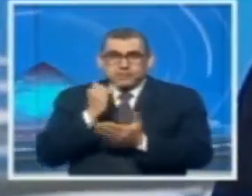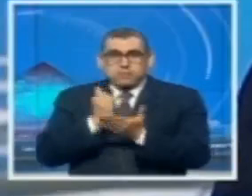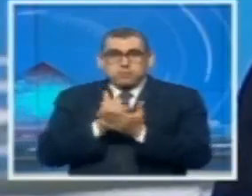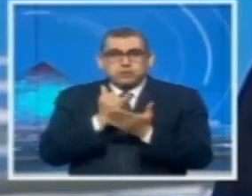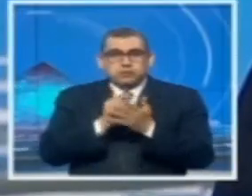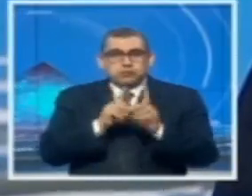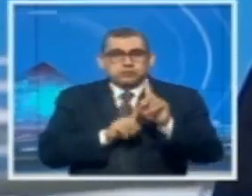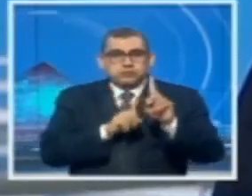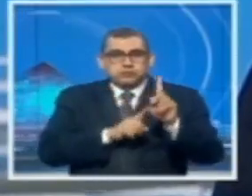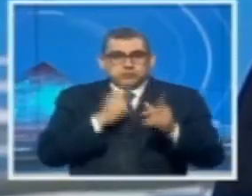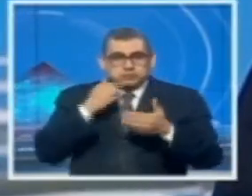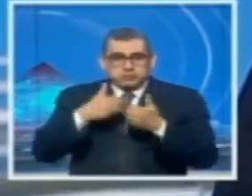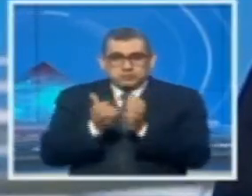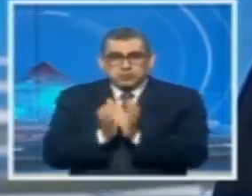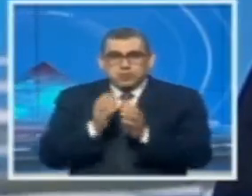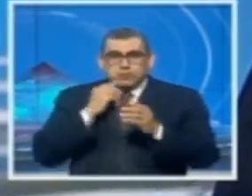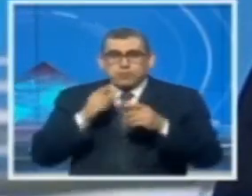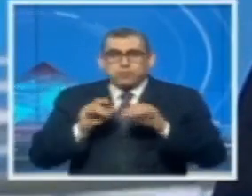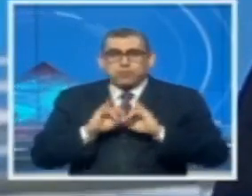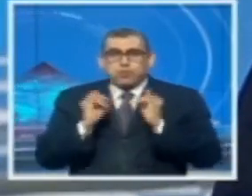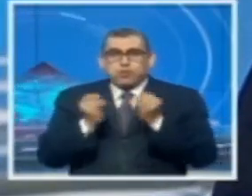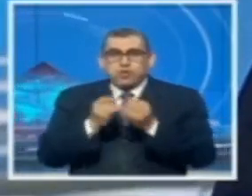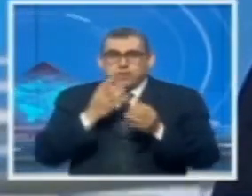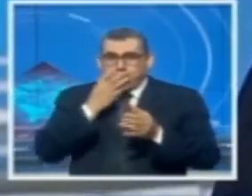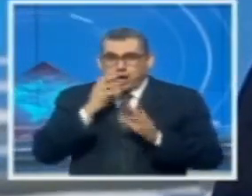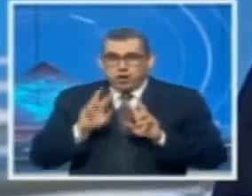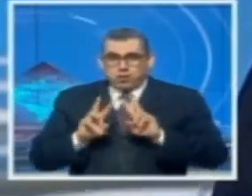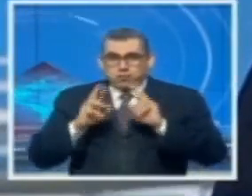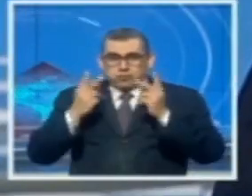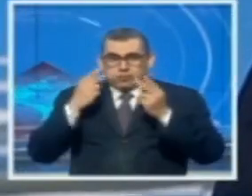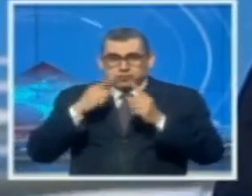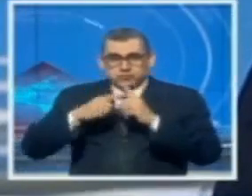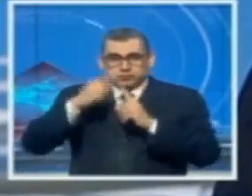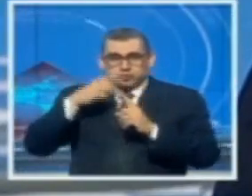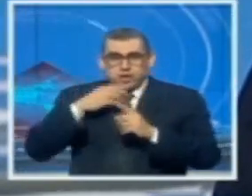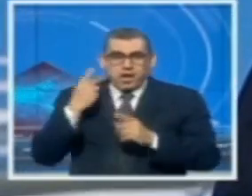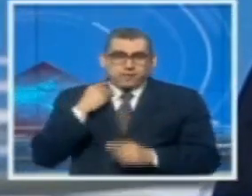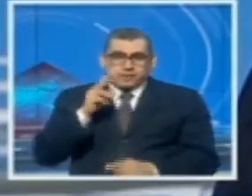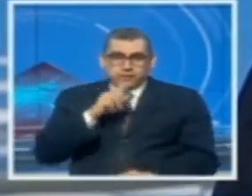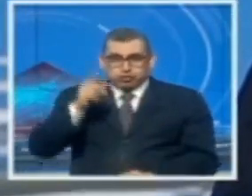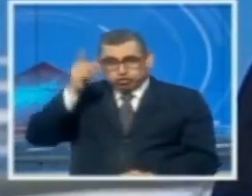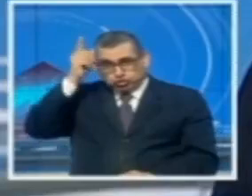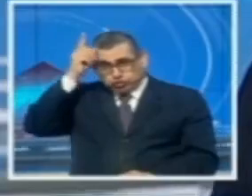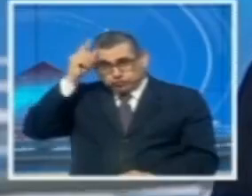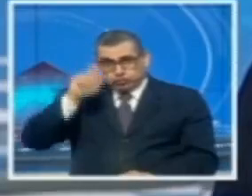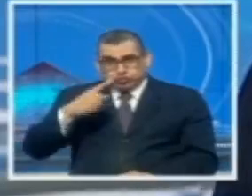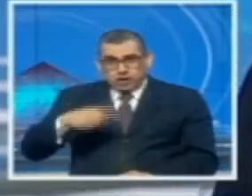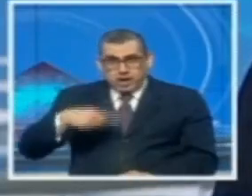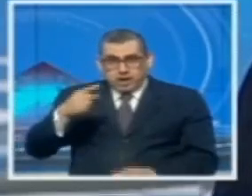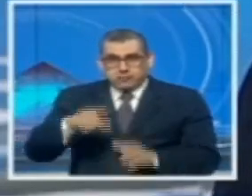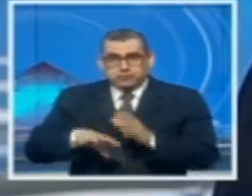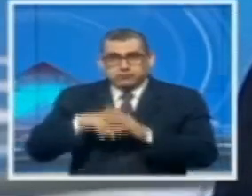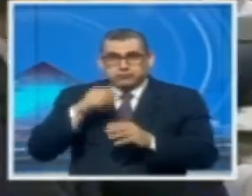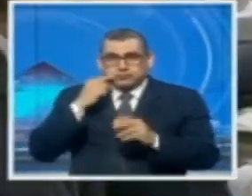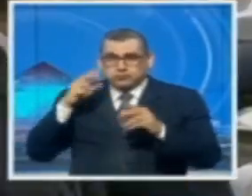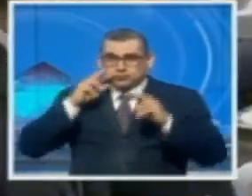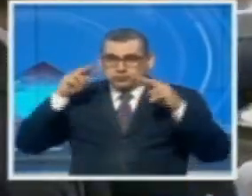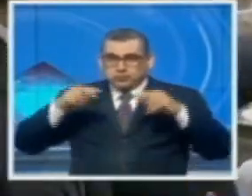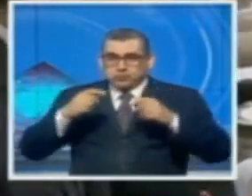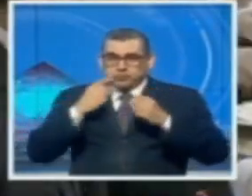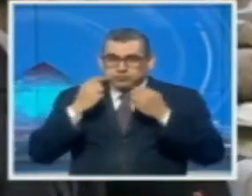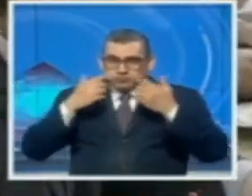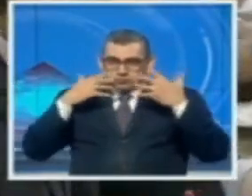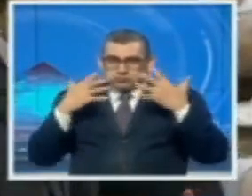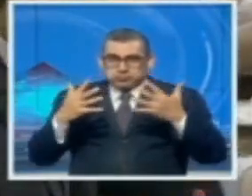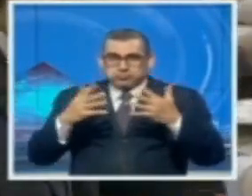المسؤولة عن تنظيم مؤتمر المناخ كوب 27 بمدينة شرم الشيخ الشهر المقبل ليخرج بالصورة التي تعكس